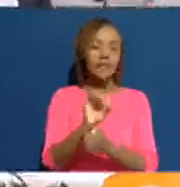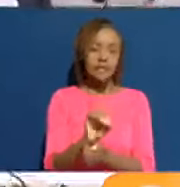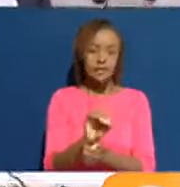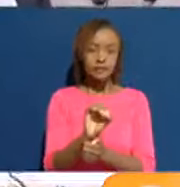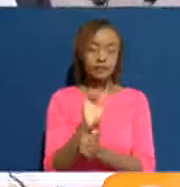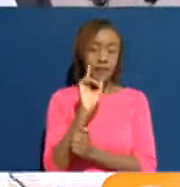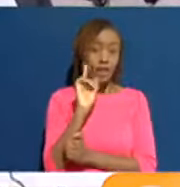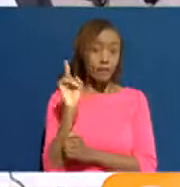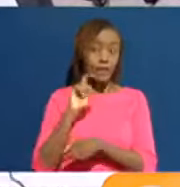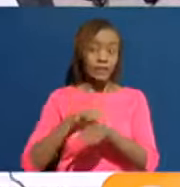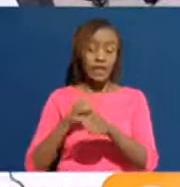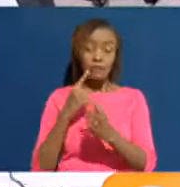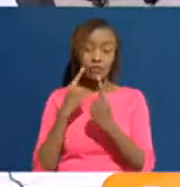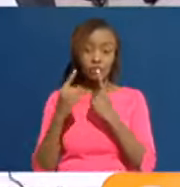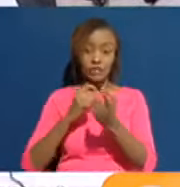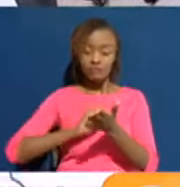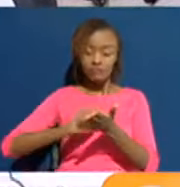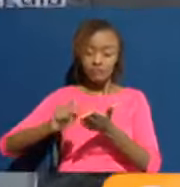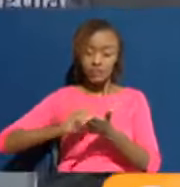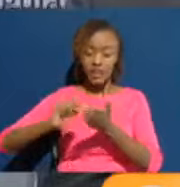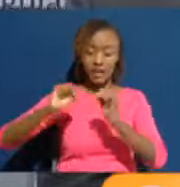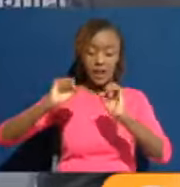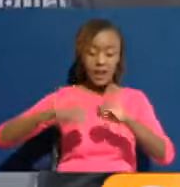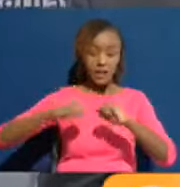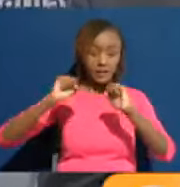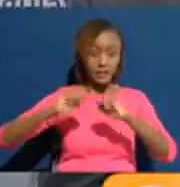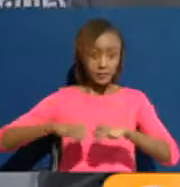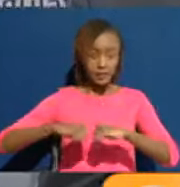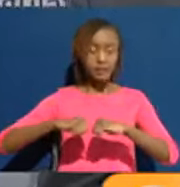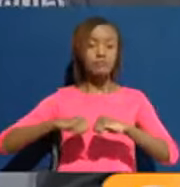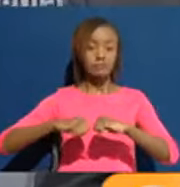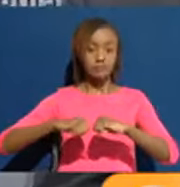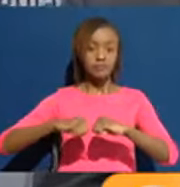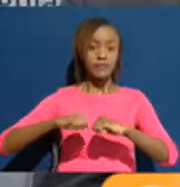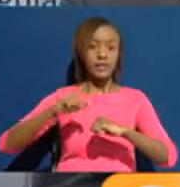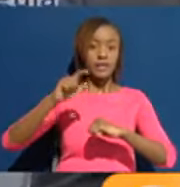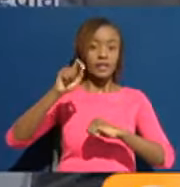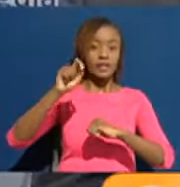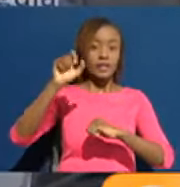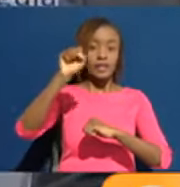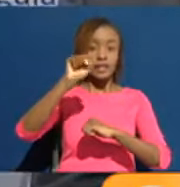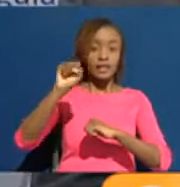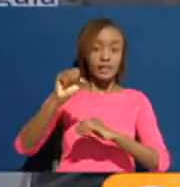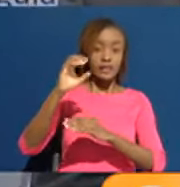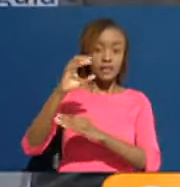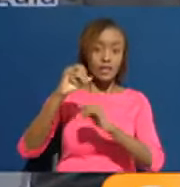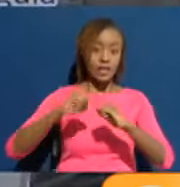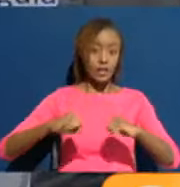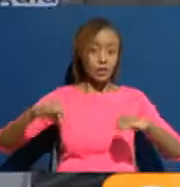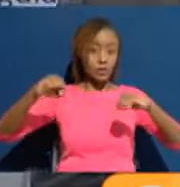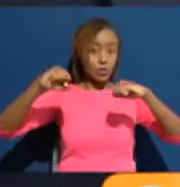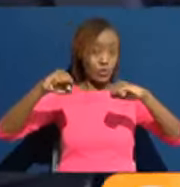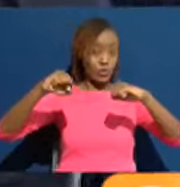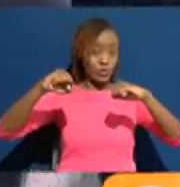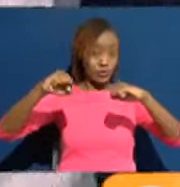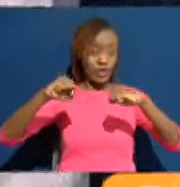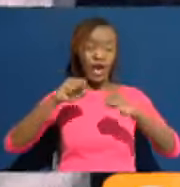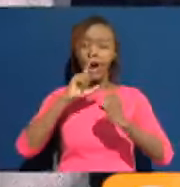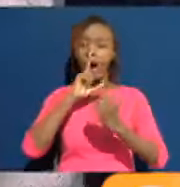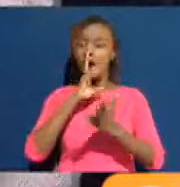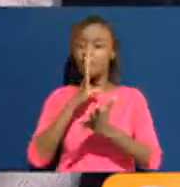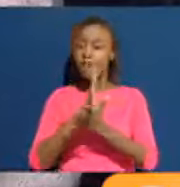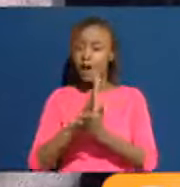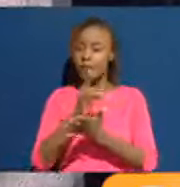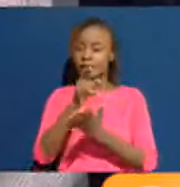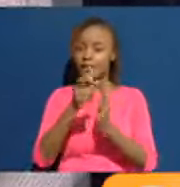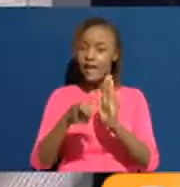Akizungumza katika hafla ya kutia saini makubaliano hayo, afisa mtendaji wa tume ya TSC Nancy Masharia alibaini kuwa